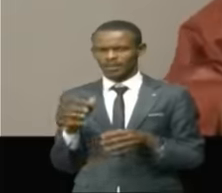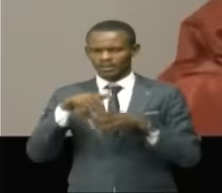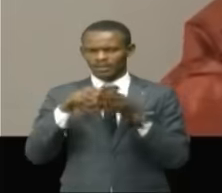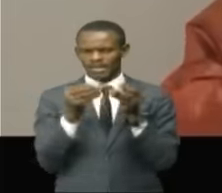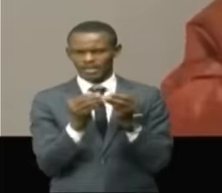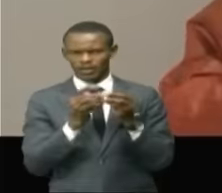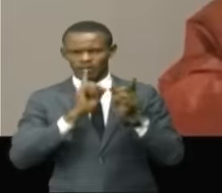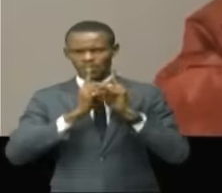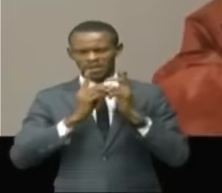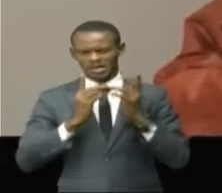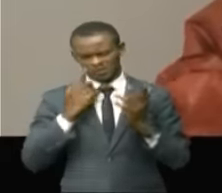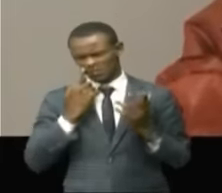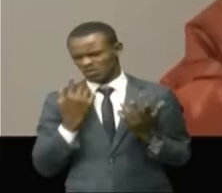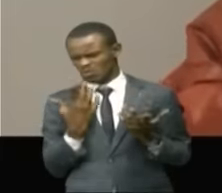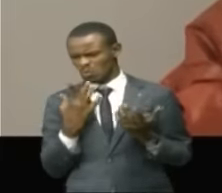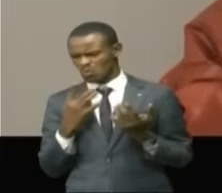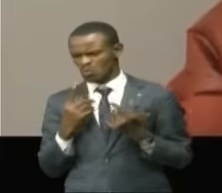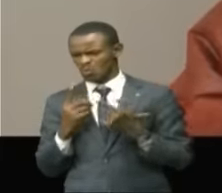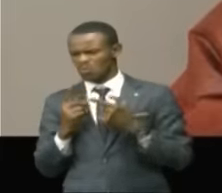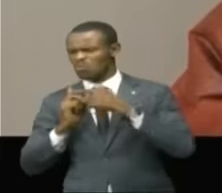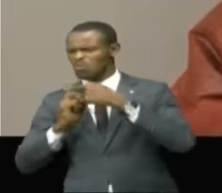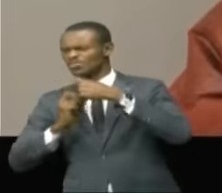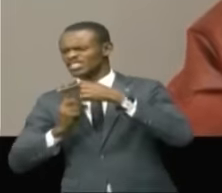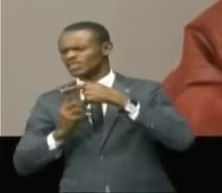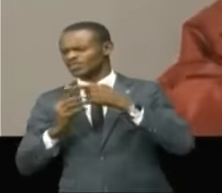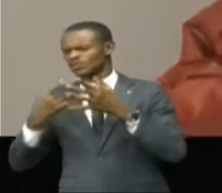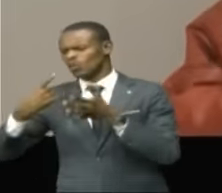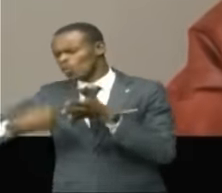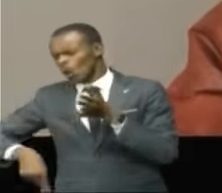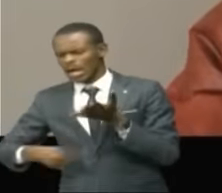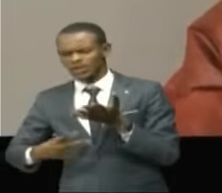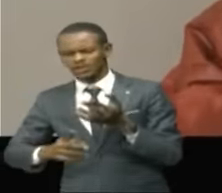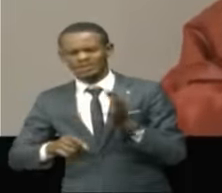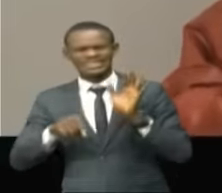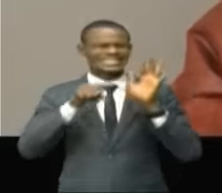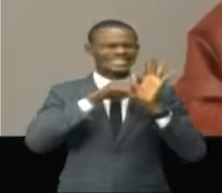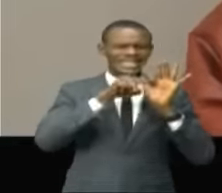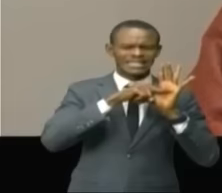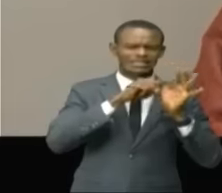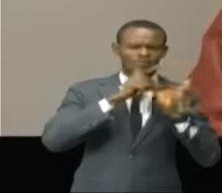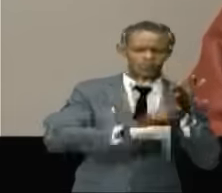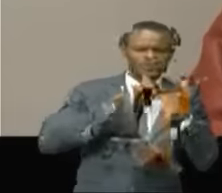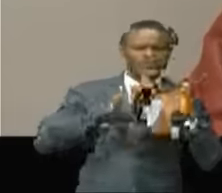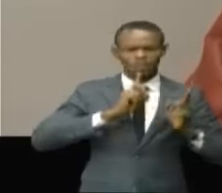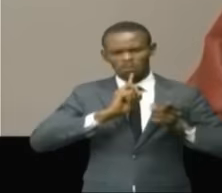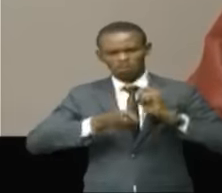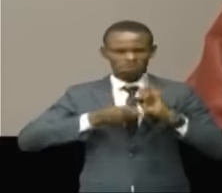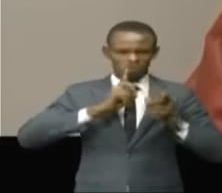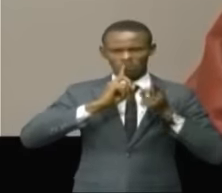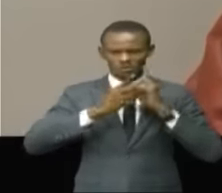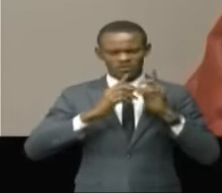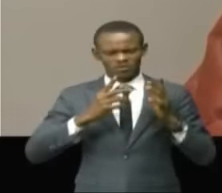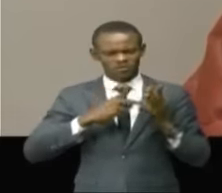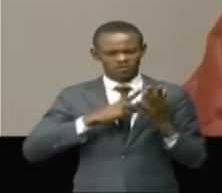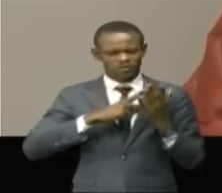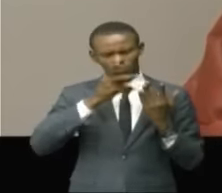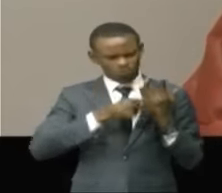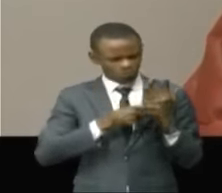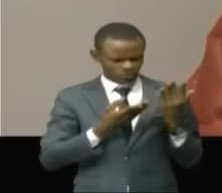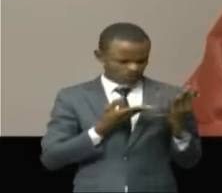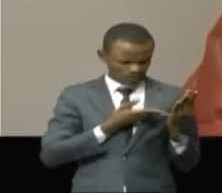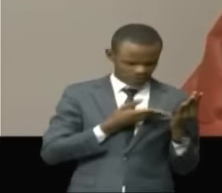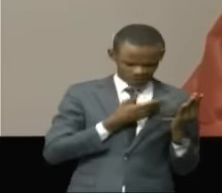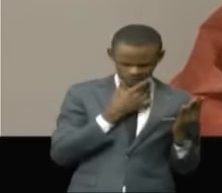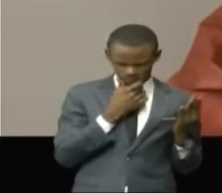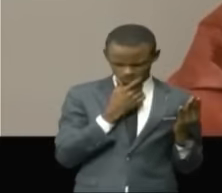le paysan doit être mis au centre des appuis des projets. Moi, je suis très satisfait pour ce partenariat avec les